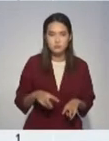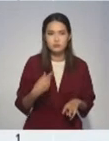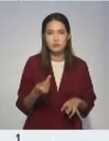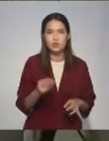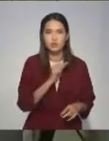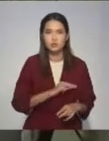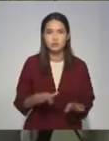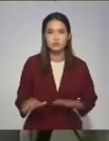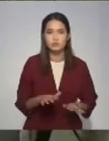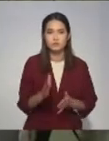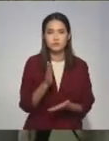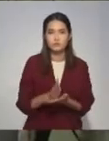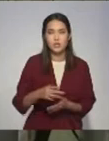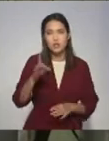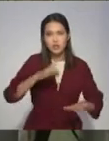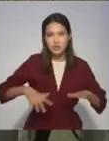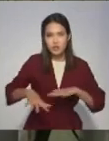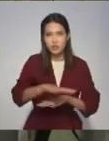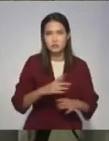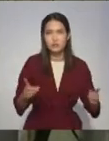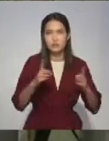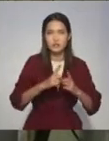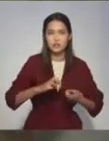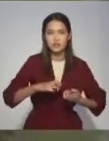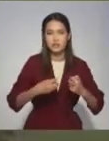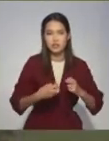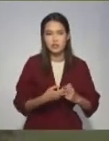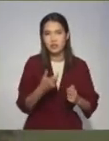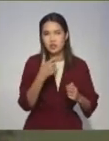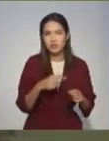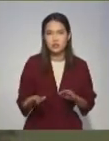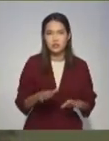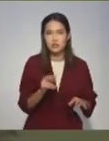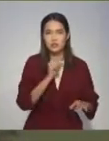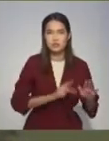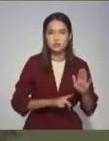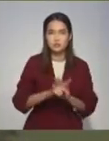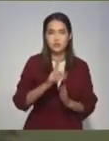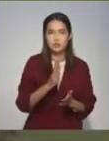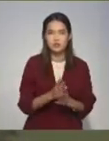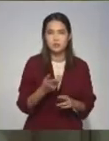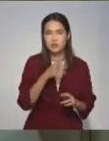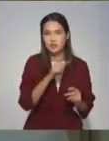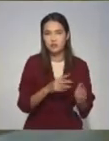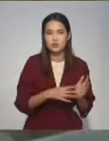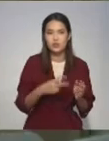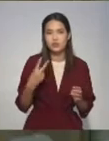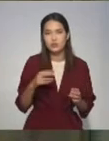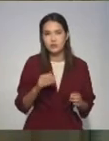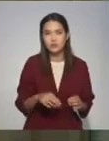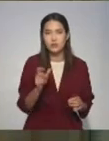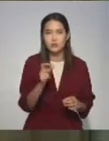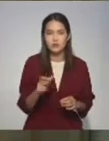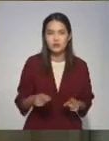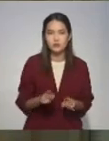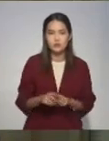жұмыс істейді. Республика бойынша кереку маскүнемдерді айықтыру бойынша көш бастап тұр. 9 айда 29 мың адам аталған